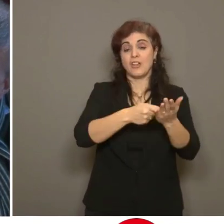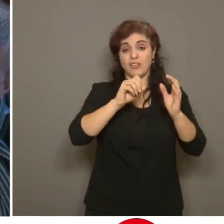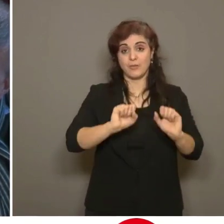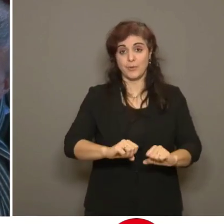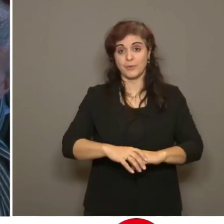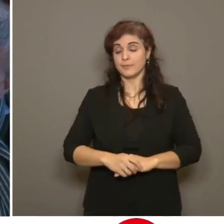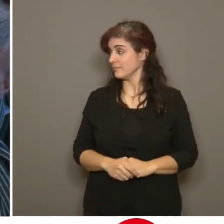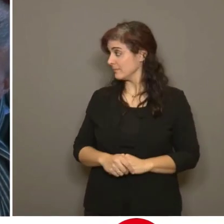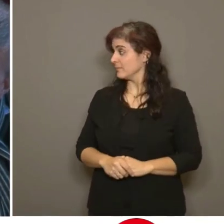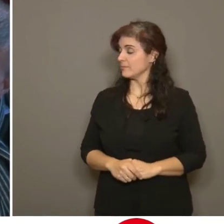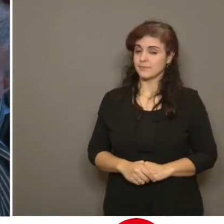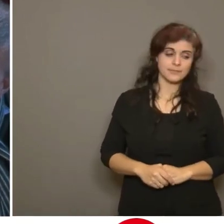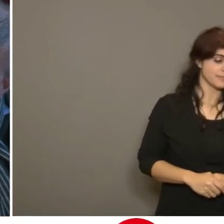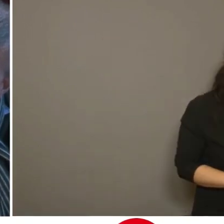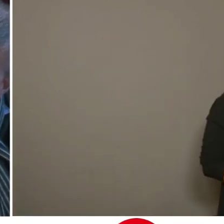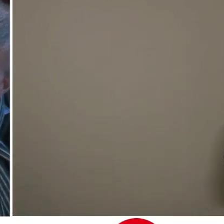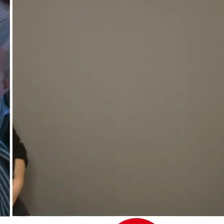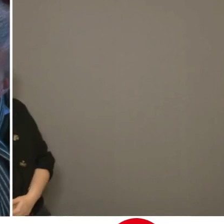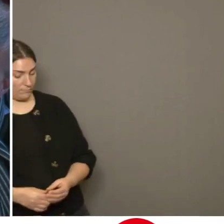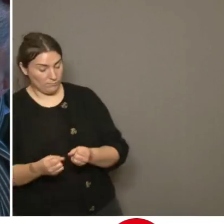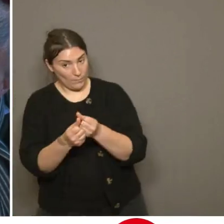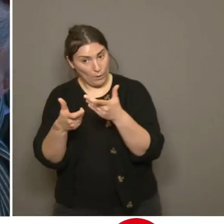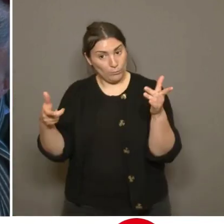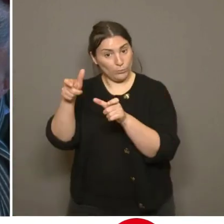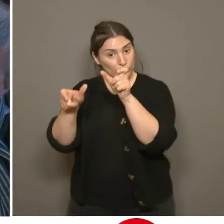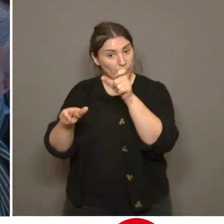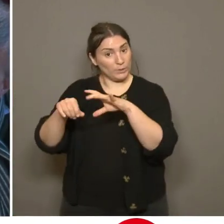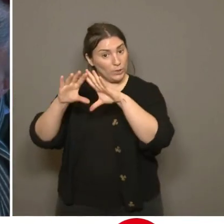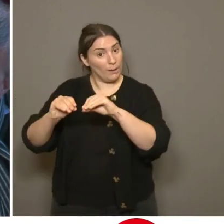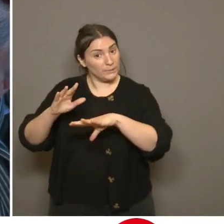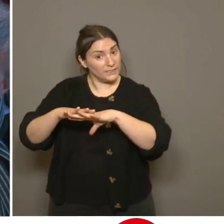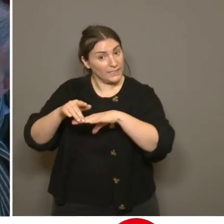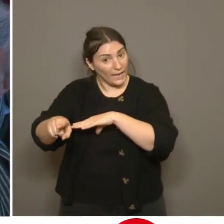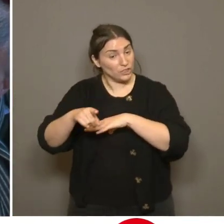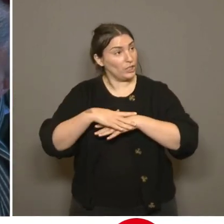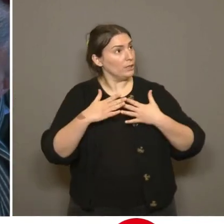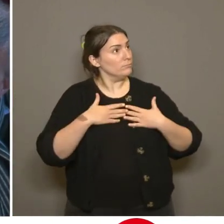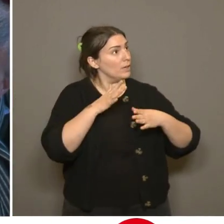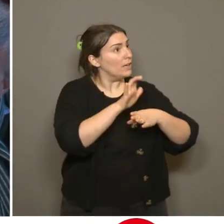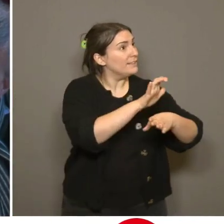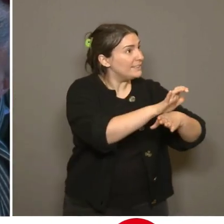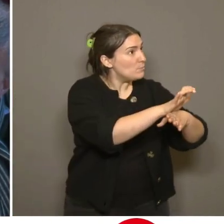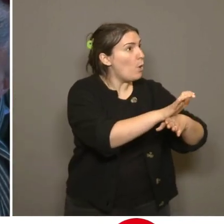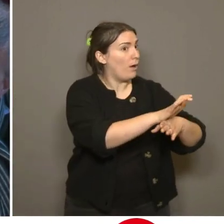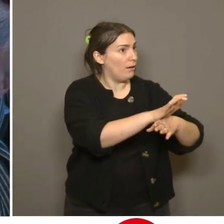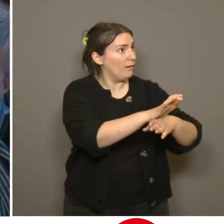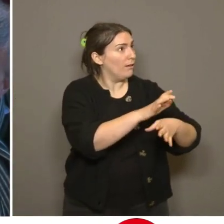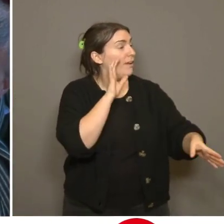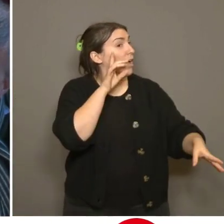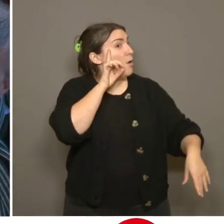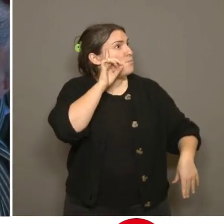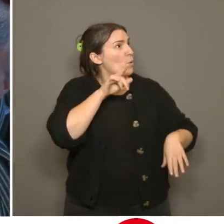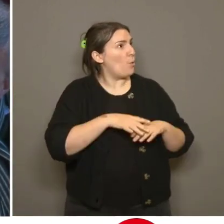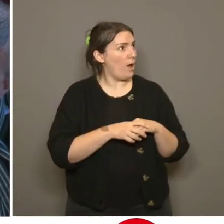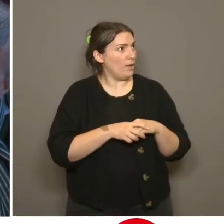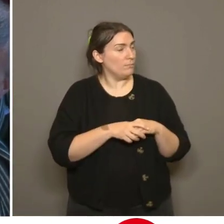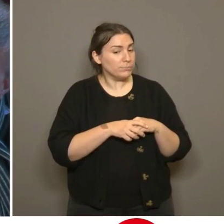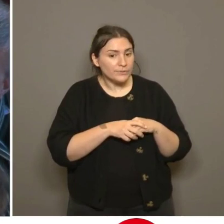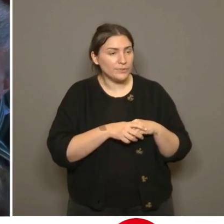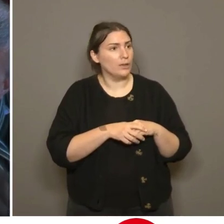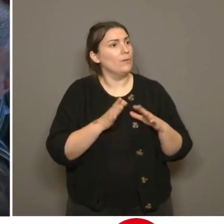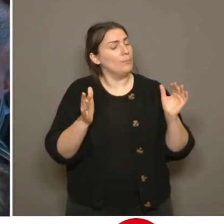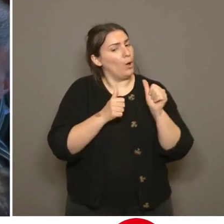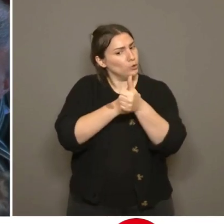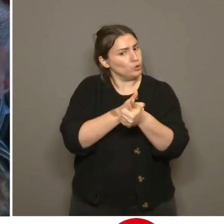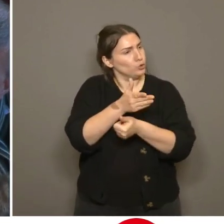désirent témoigner à ce sujet afin que puisse être trouvé collectivement et dans le respect de la citoyenneté, à la fois pour la